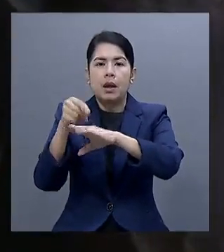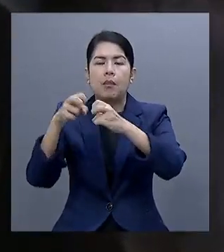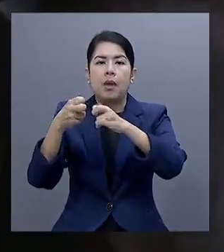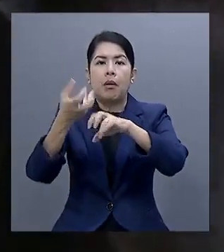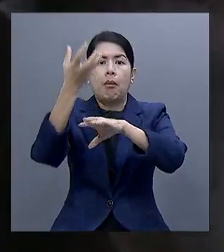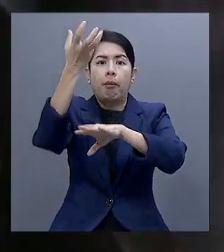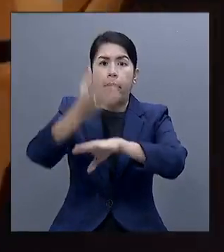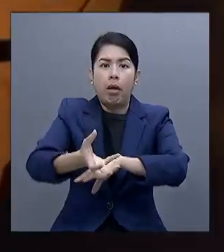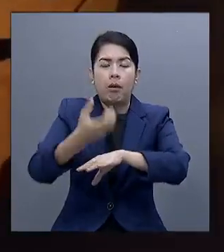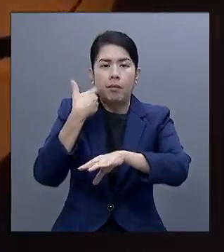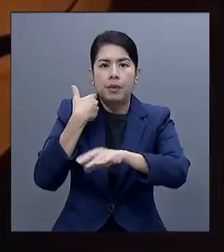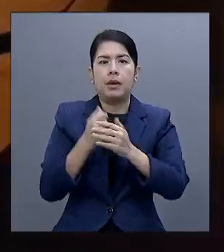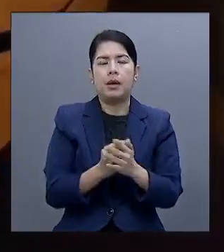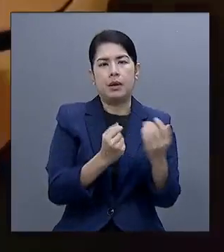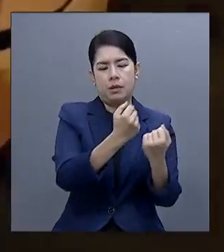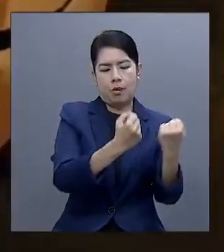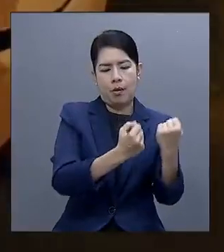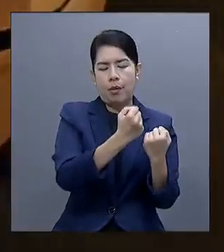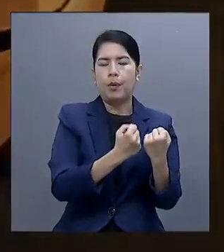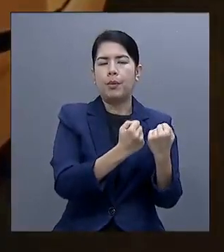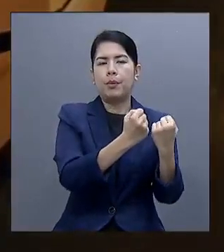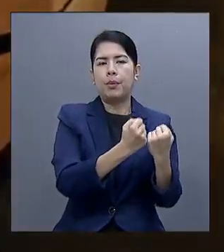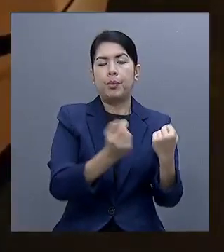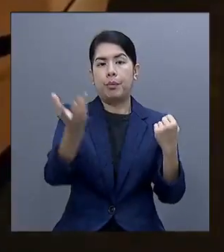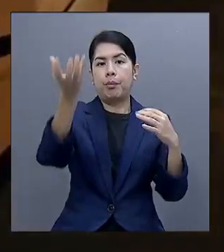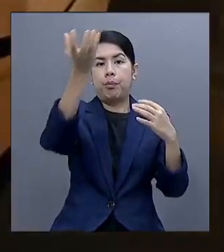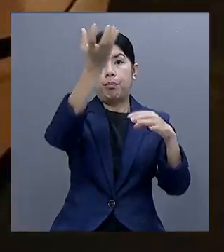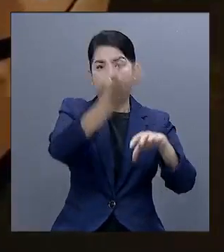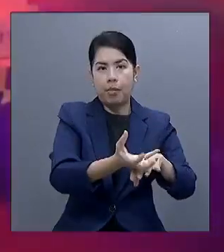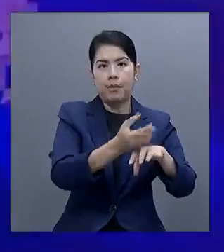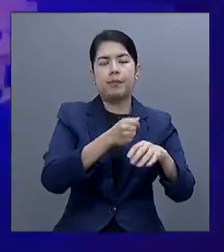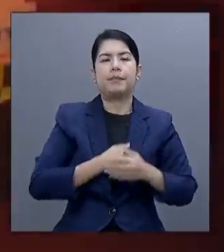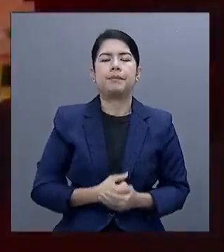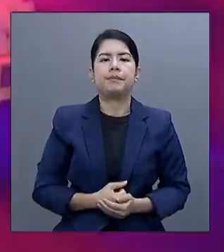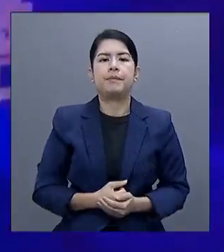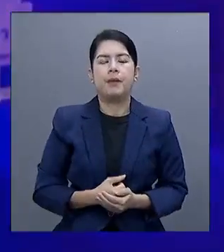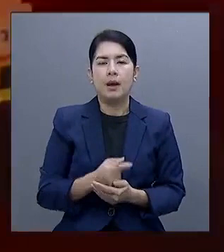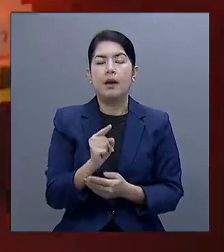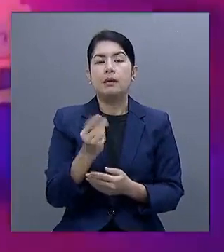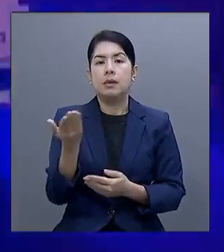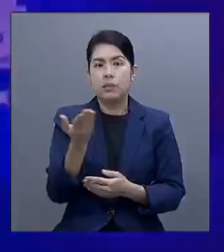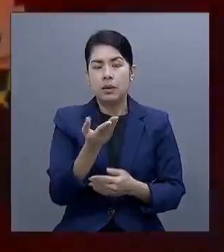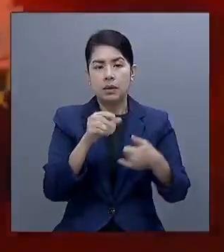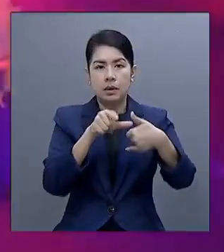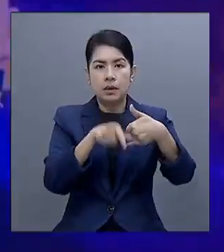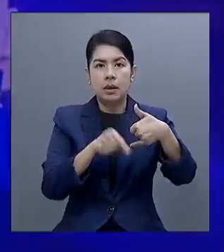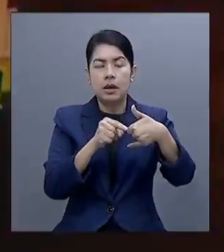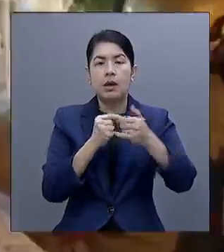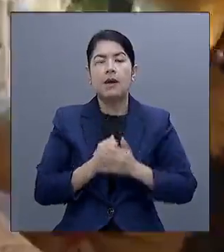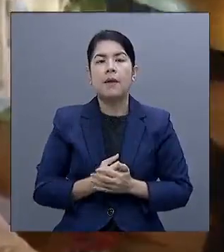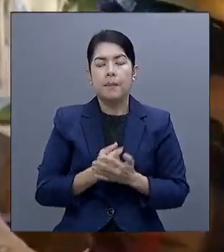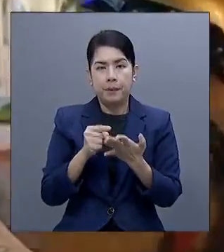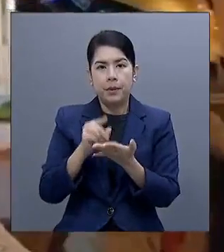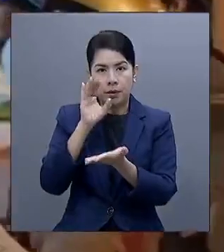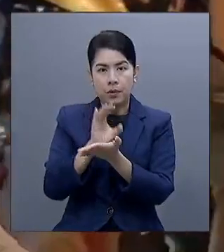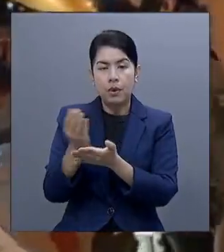ไปปะทะเข้ากับหน้ารถโดยสารที่กำลังขับผ่านพอดีหลังเกิดเหตุตำรวจเชิญคนขับรถโดยสารประจำทางคนที่เห็นเห